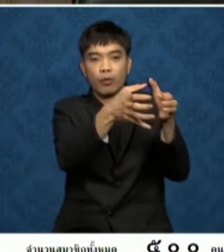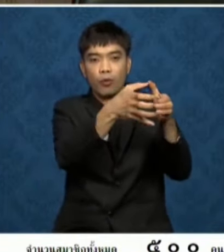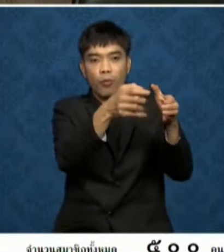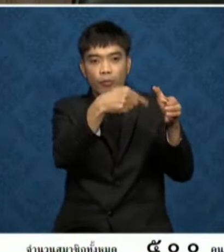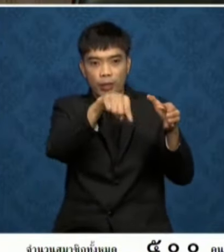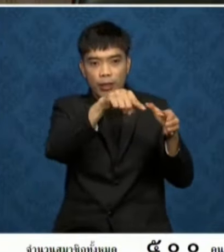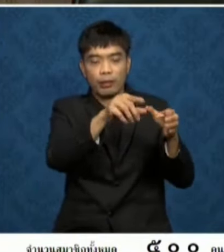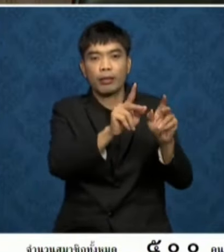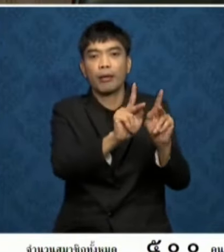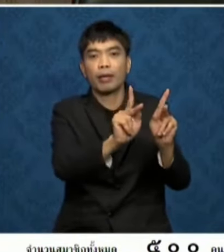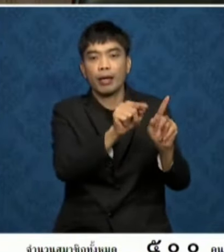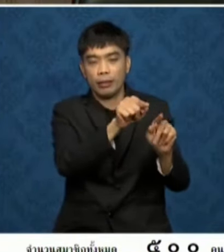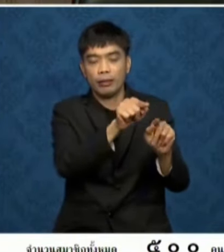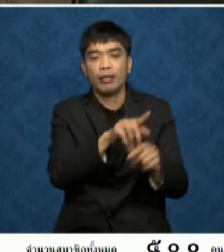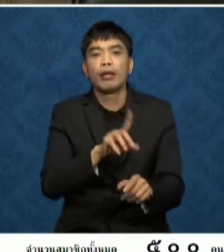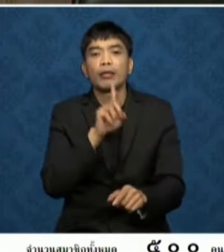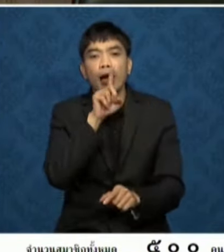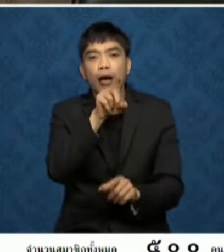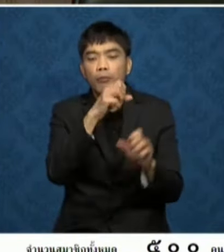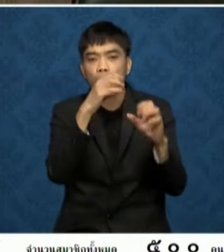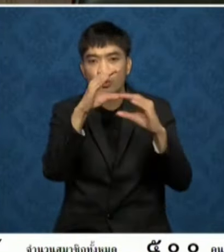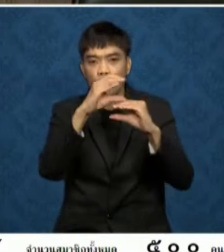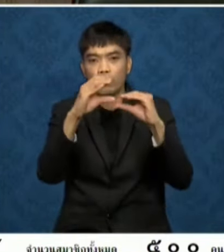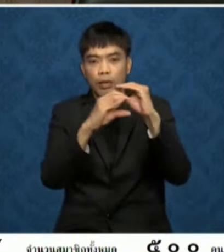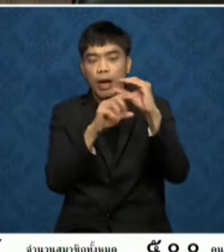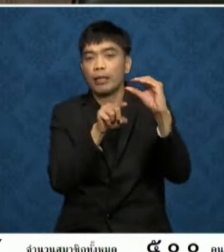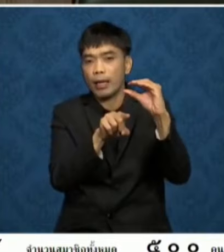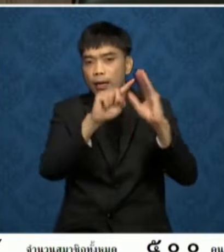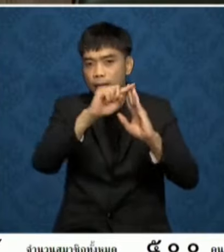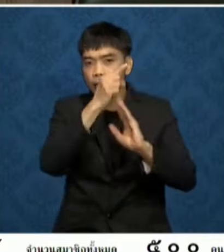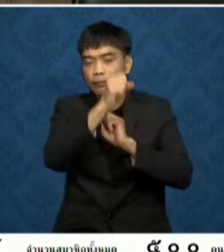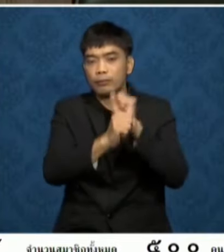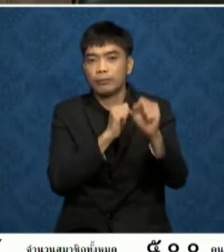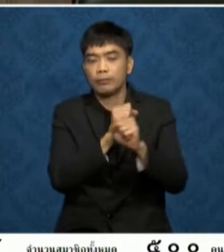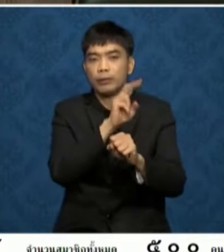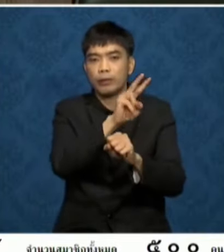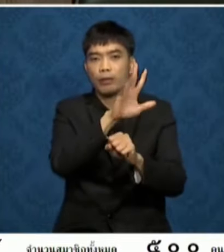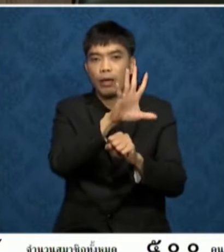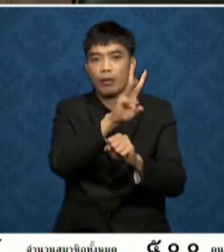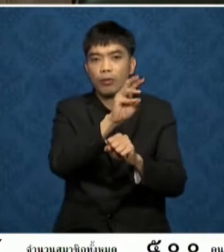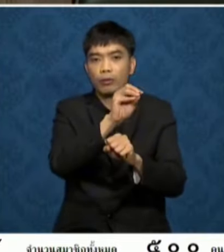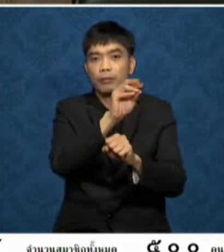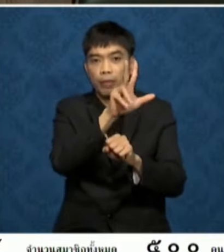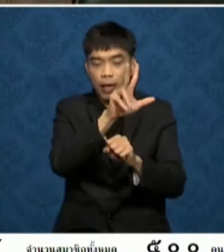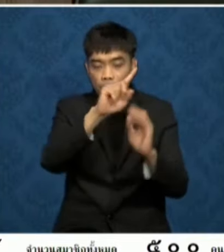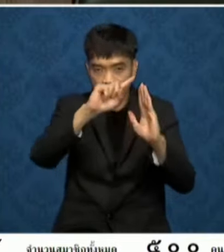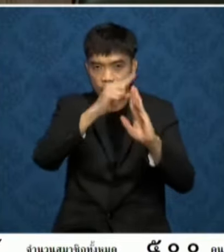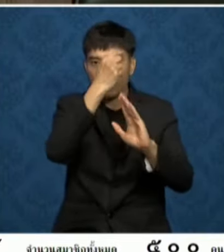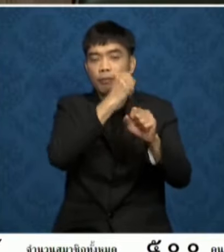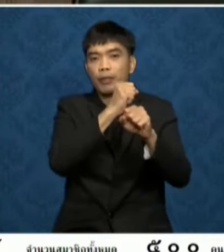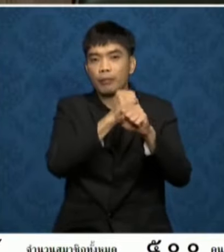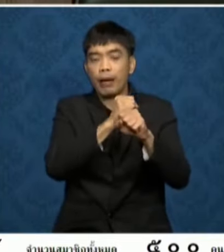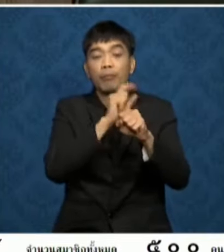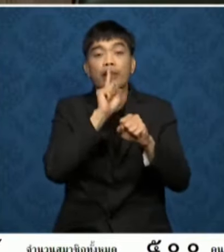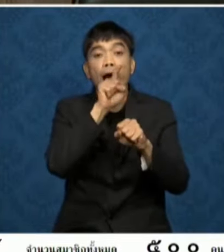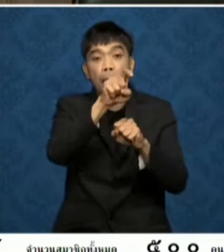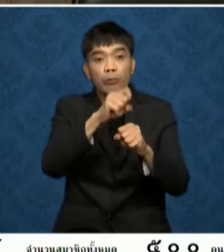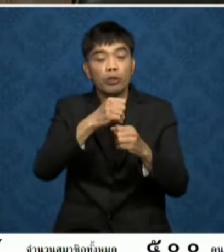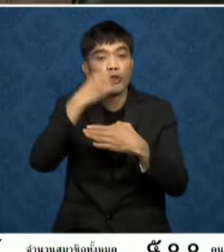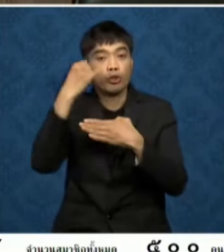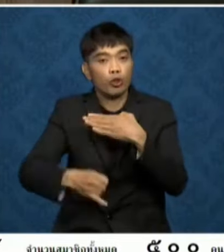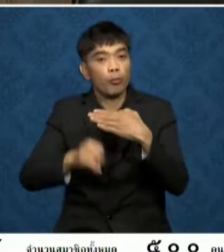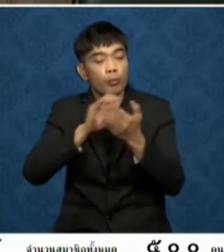าโครงการนี้เนี่ยเข้าใจอยู่ว่าทำมาตั้งแต่ปี63ไปเสิร์ชข่าวก็เจอนะครับจะทำถึงเมื่อไหร่ครับน